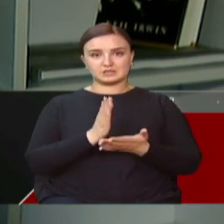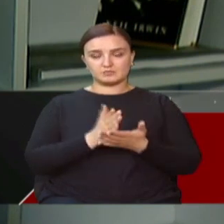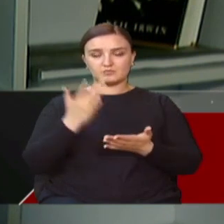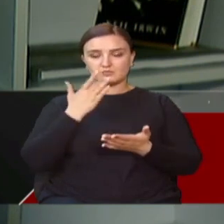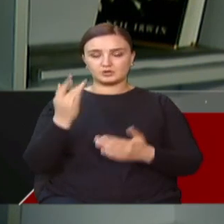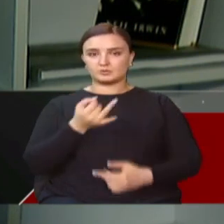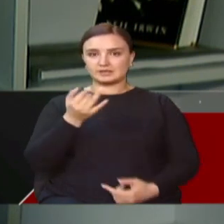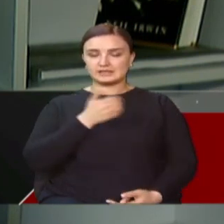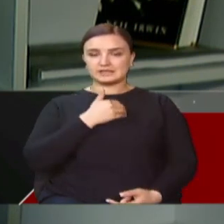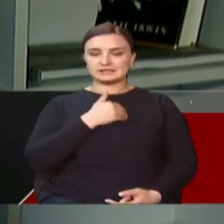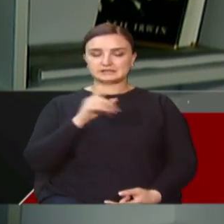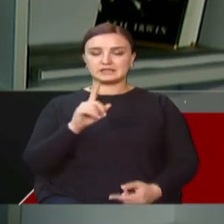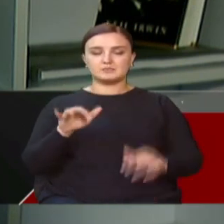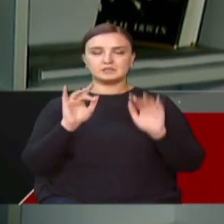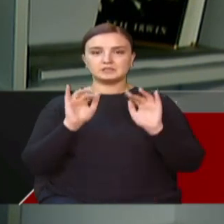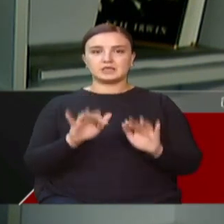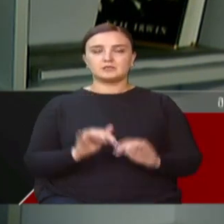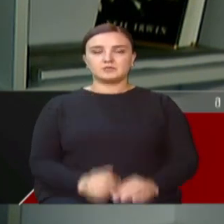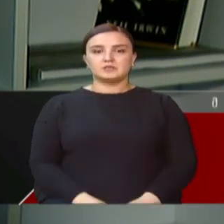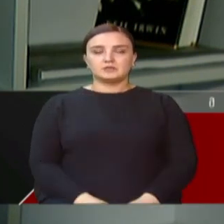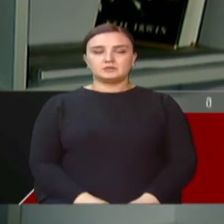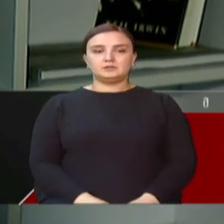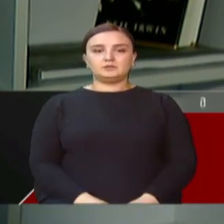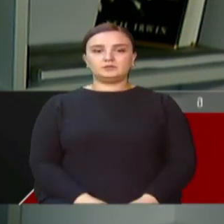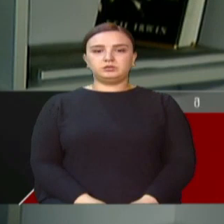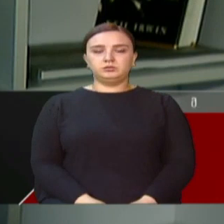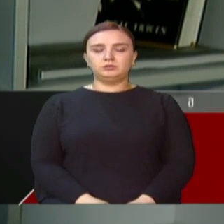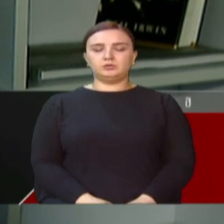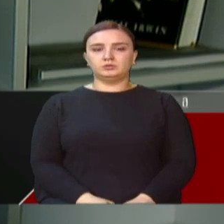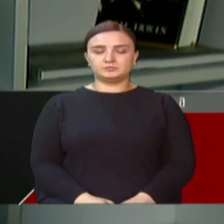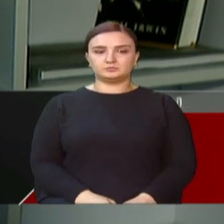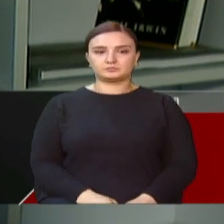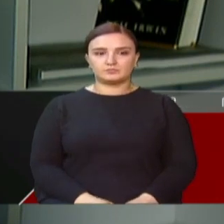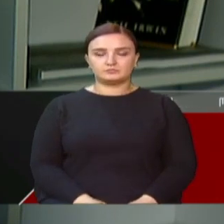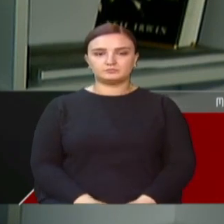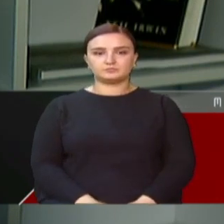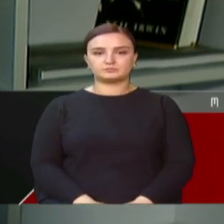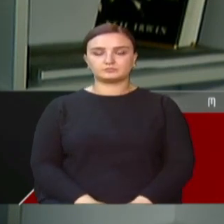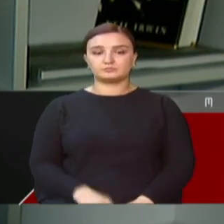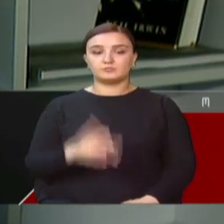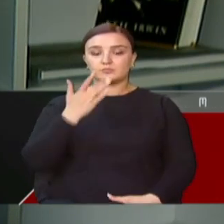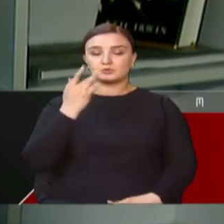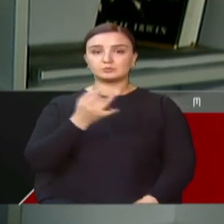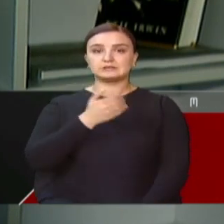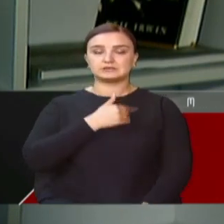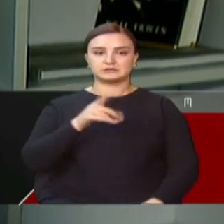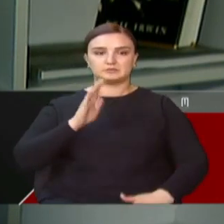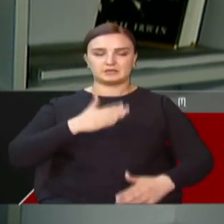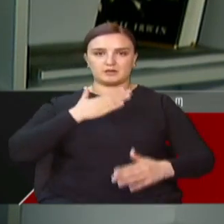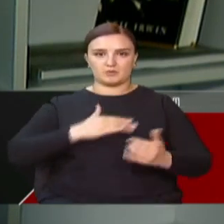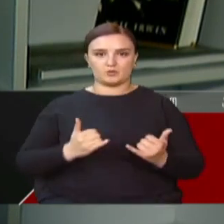politikuri interesi raime sakmis concretul ședegis dadgomistvis es politikuri interesi dakvaqopulebuli ikneba